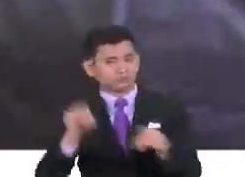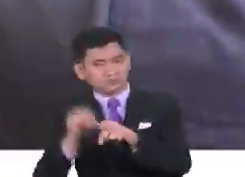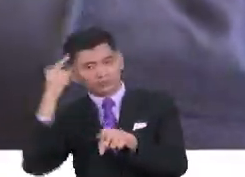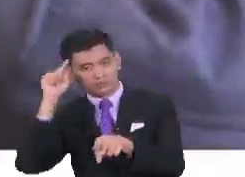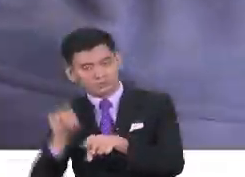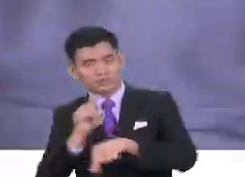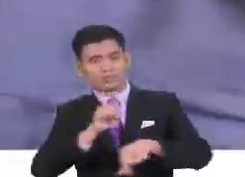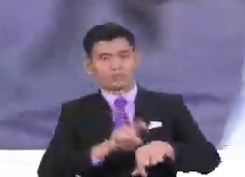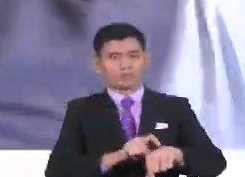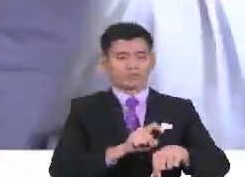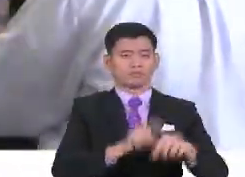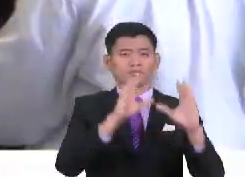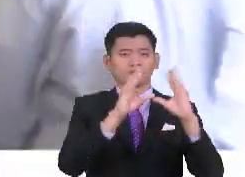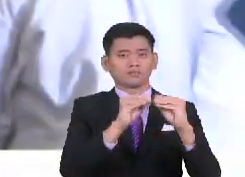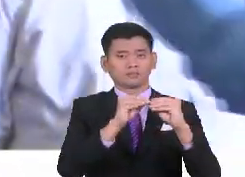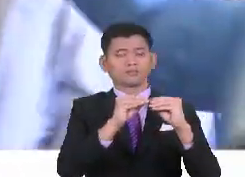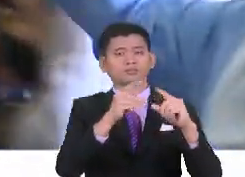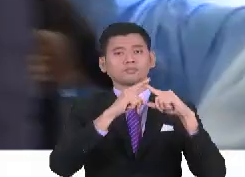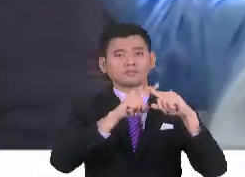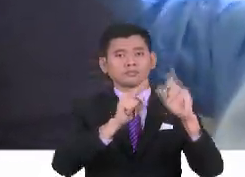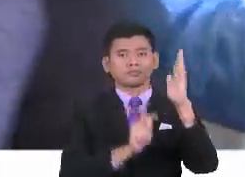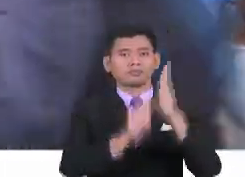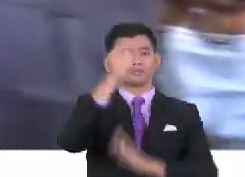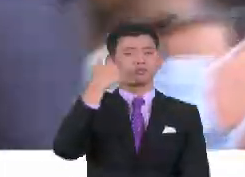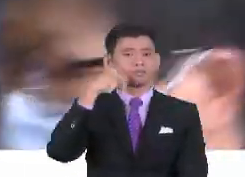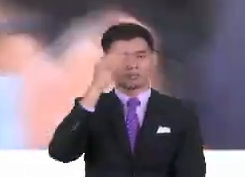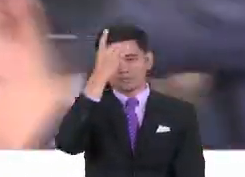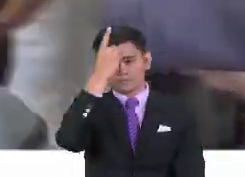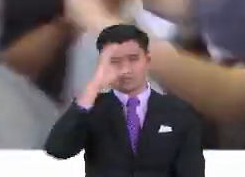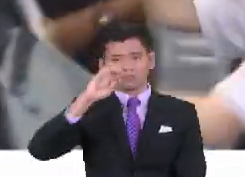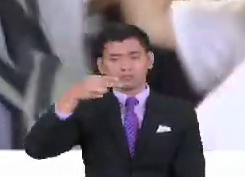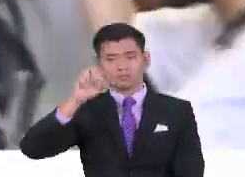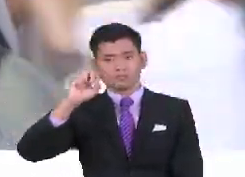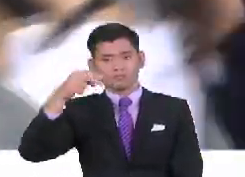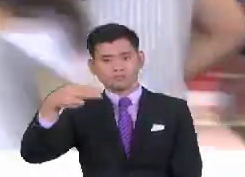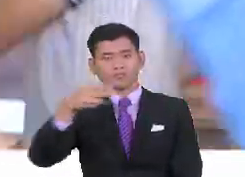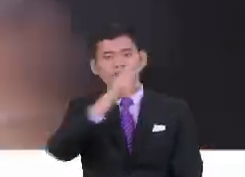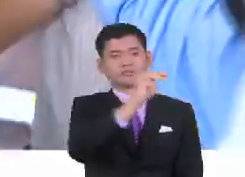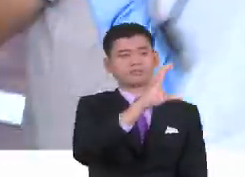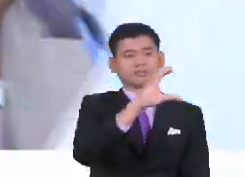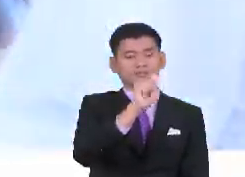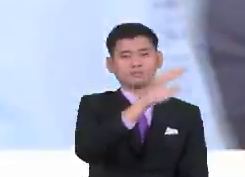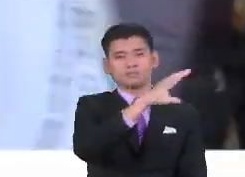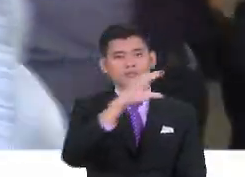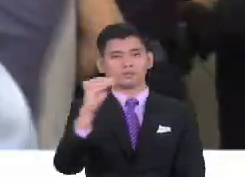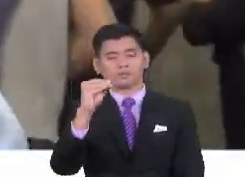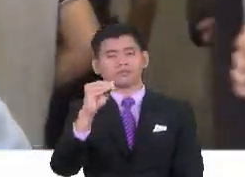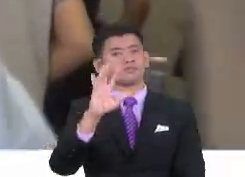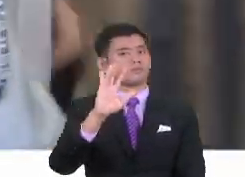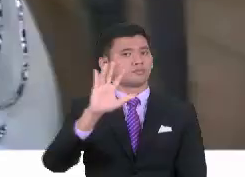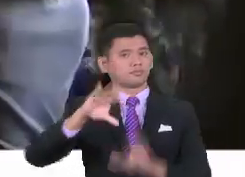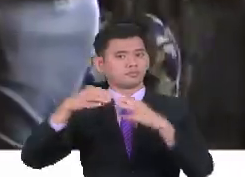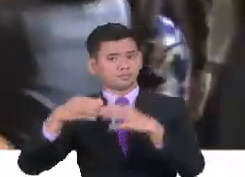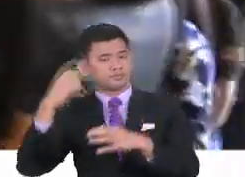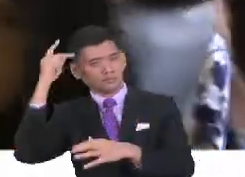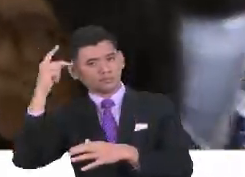ketika mesyuarat Dewan Tertinggi BN semalam. Datuk Chong dalam satu kenyataan berkata, MCA dan parti komponen BN telah